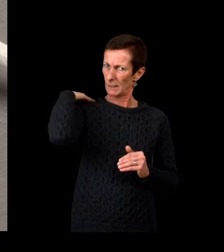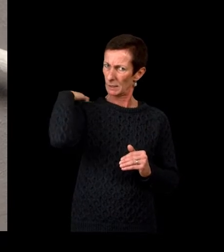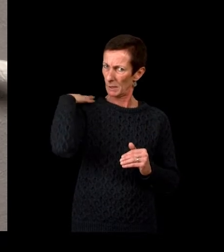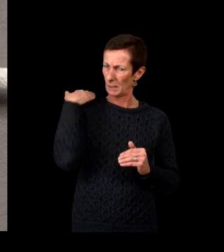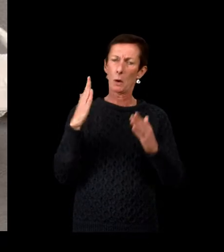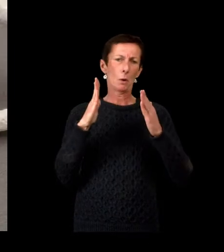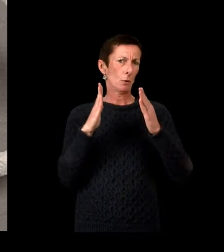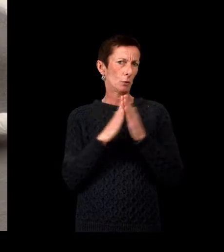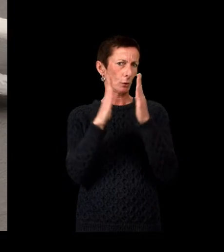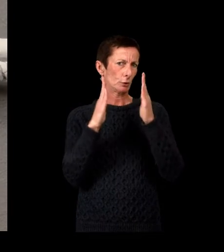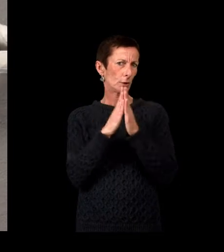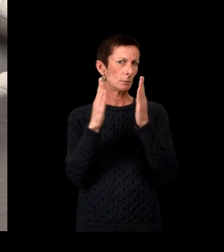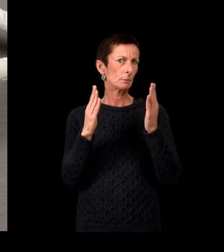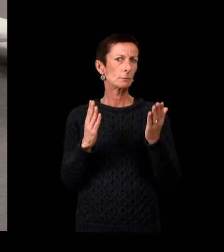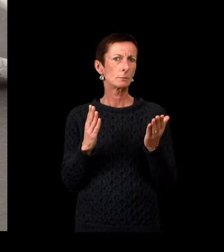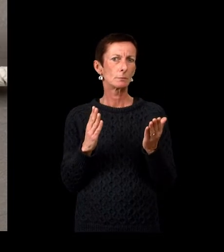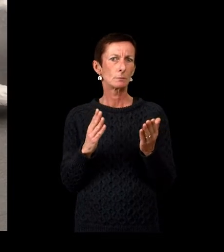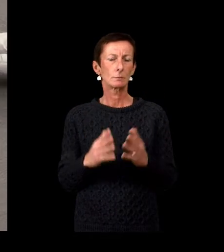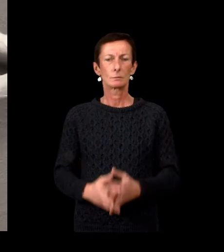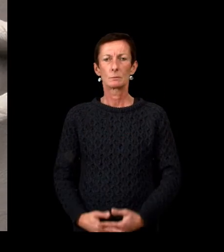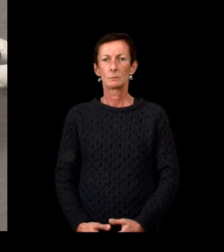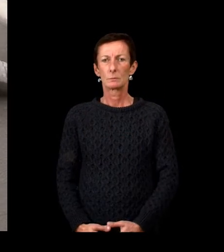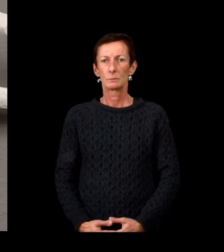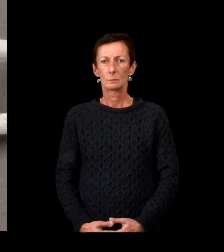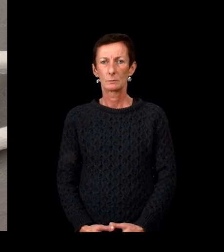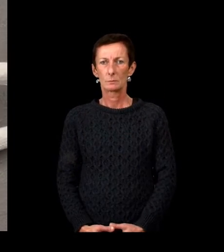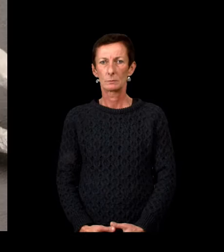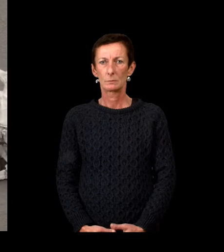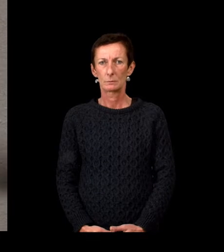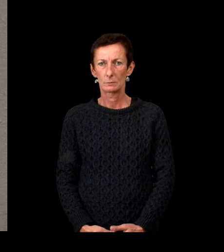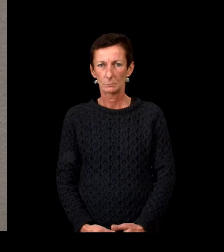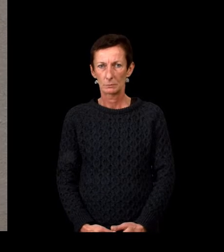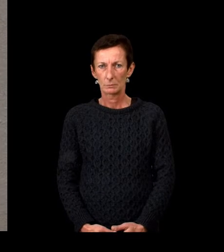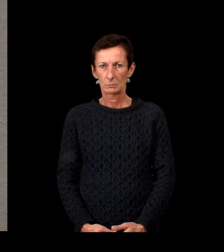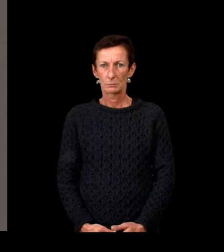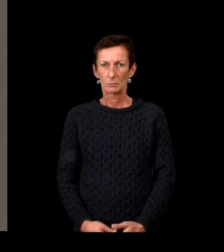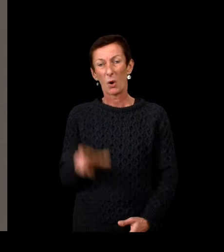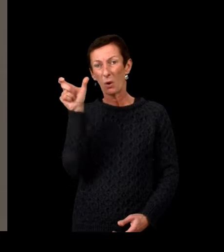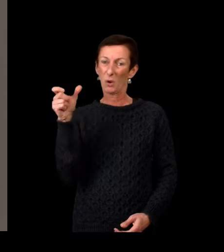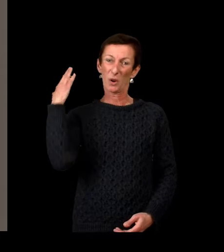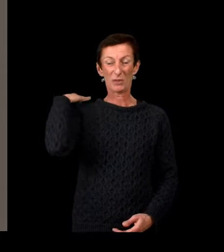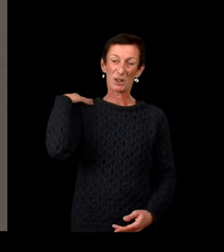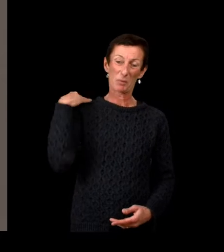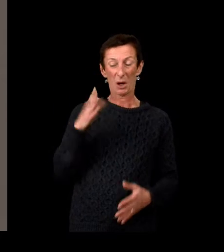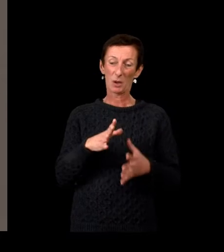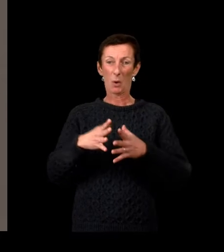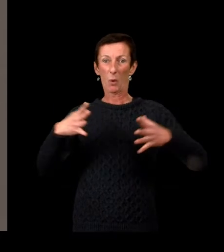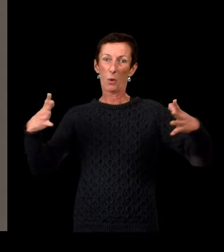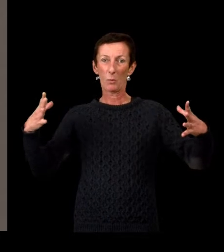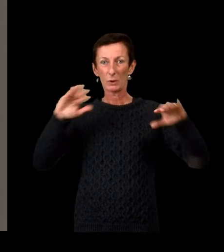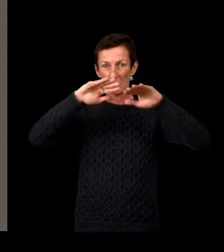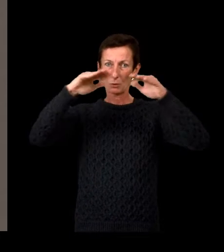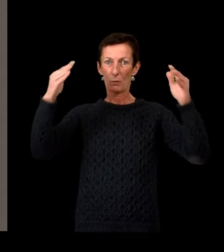les risques de la moindre intervention. Colonne vertébrale, blablabla. Majoration du volume.